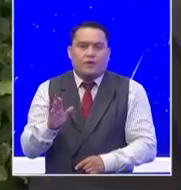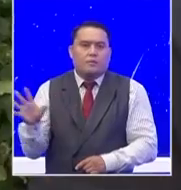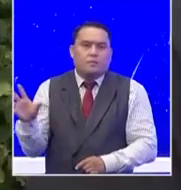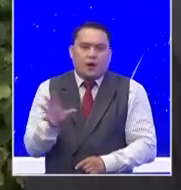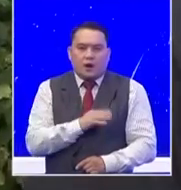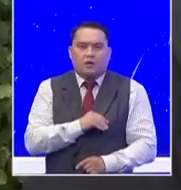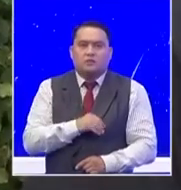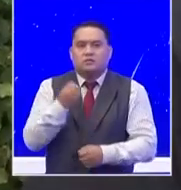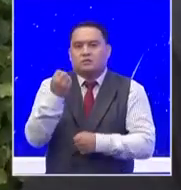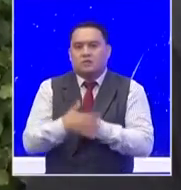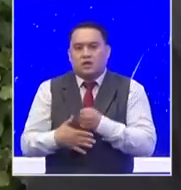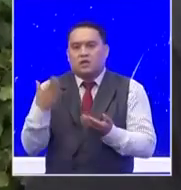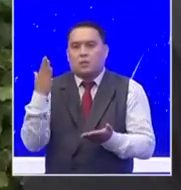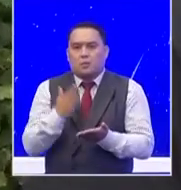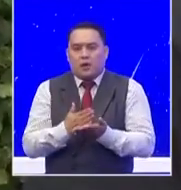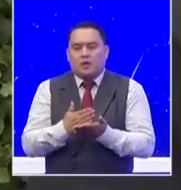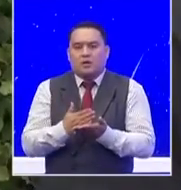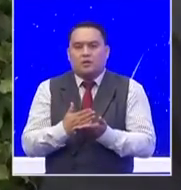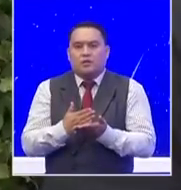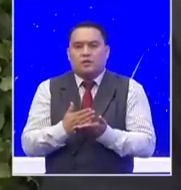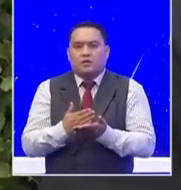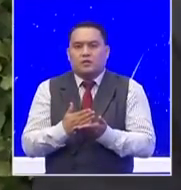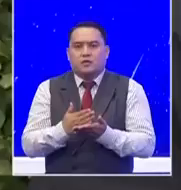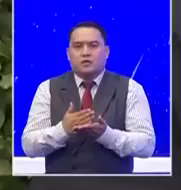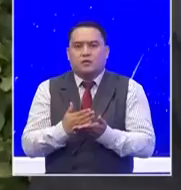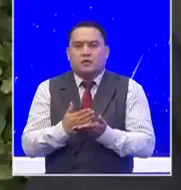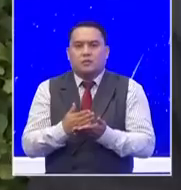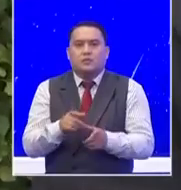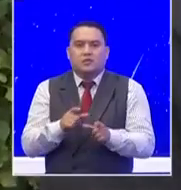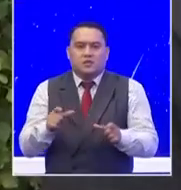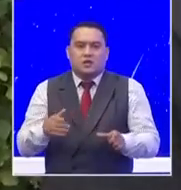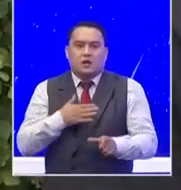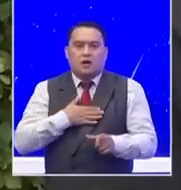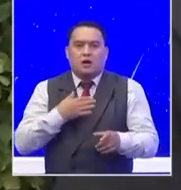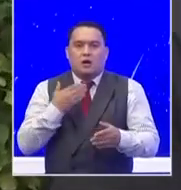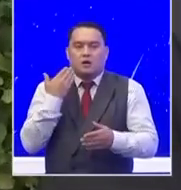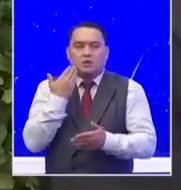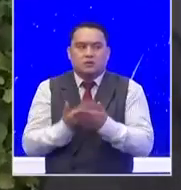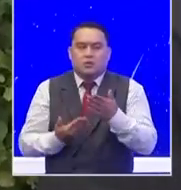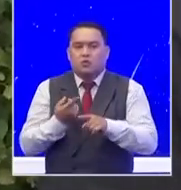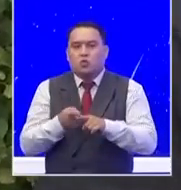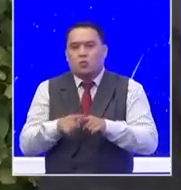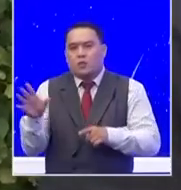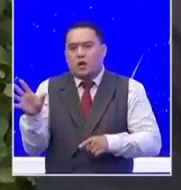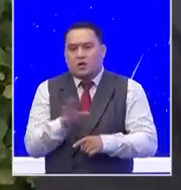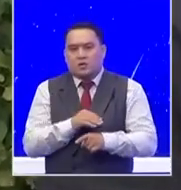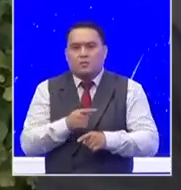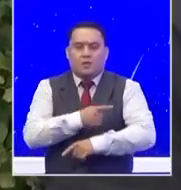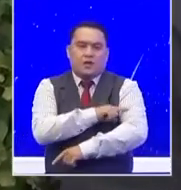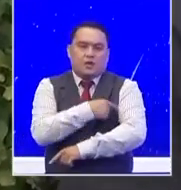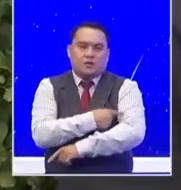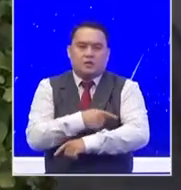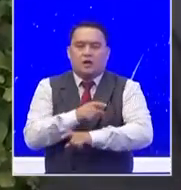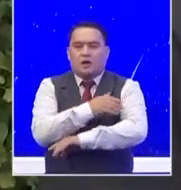барлығы бойынша колл центрларымыз барлығы іске қосып, жаңағы кісілер бізге хабарласып, сол бойынша барлық жаңа мекенжайлар